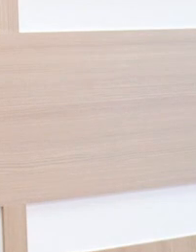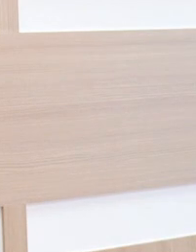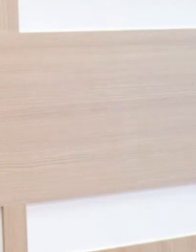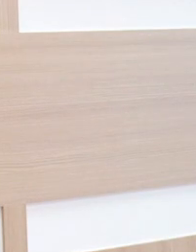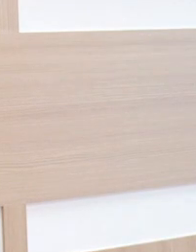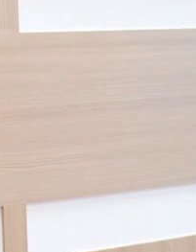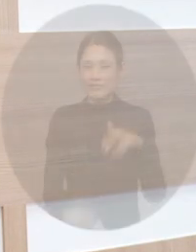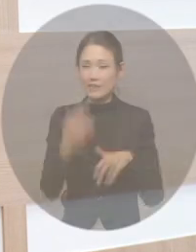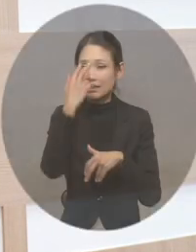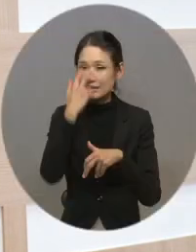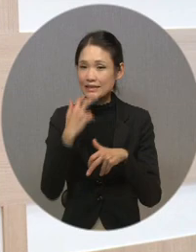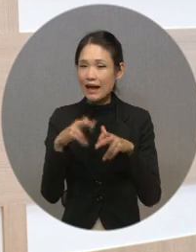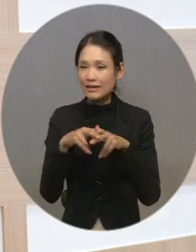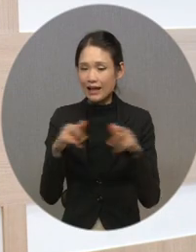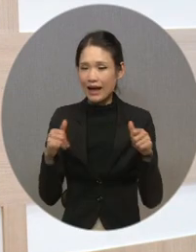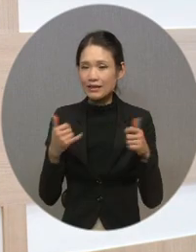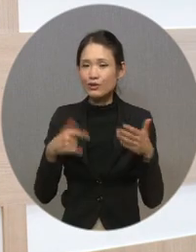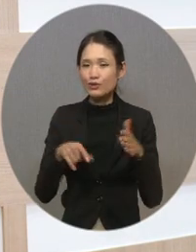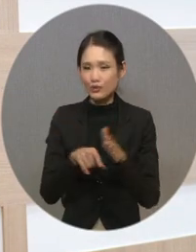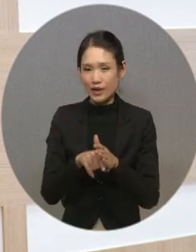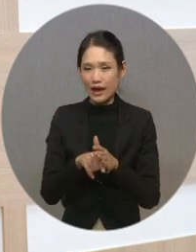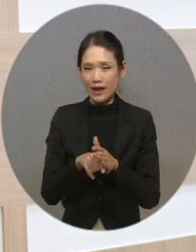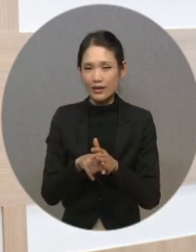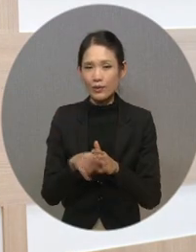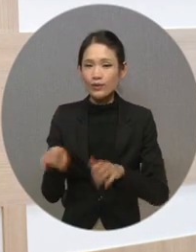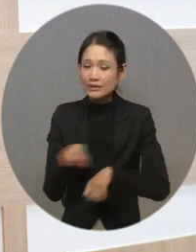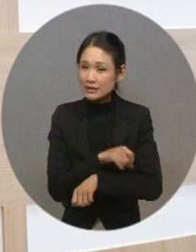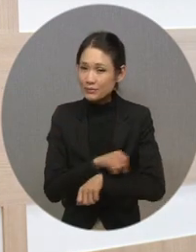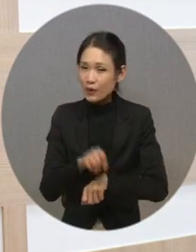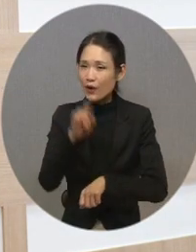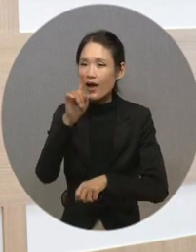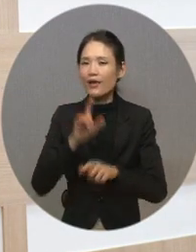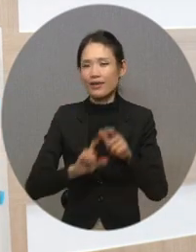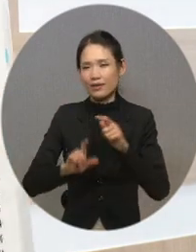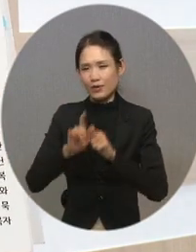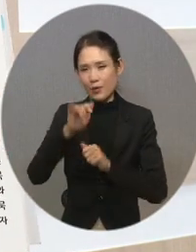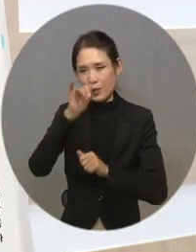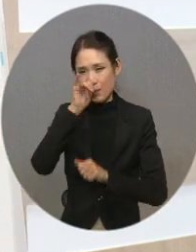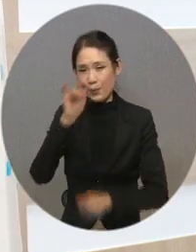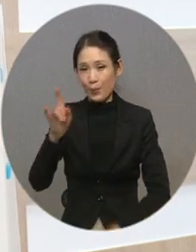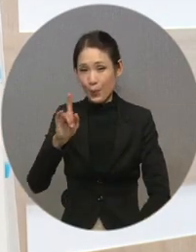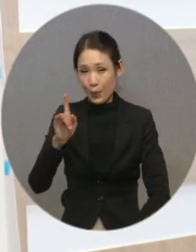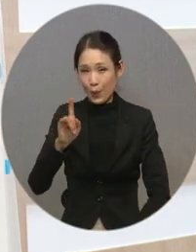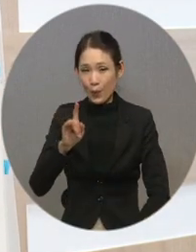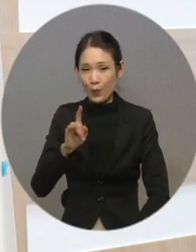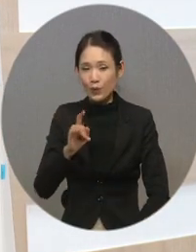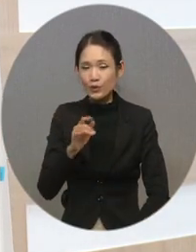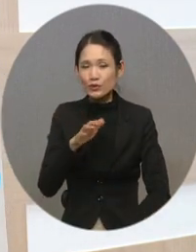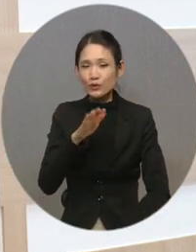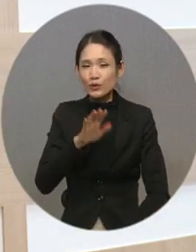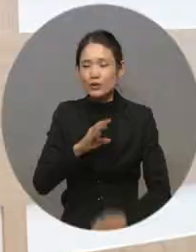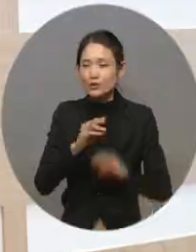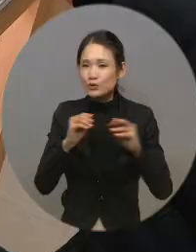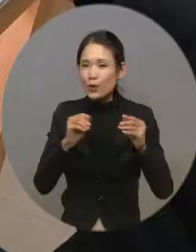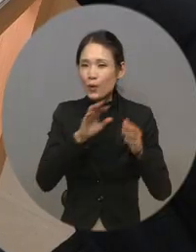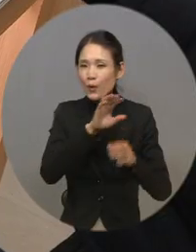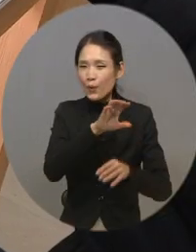이곳에는 시각장애인을 위한 리플렛 외에도 아주 특별한 게 하나 더 있는데요. 바로 이 촉각 입체 그림